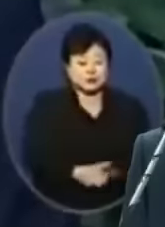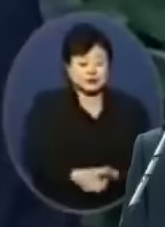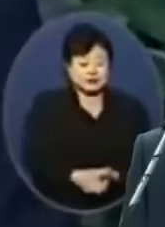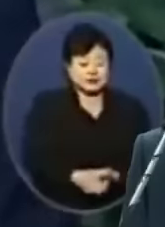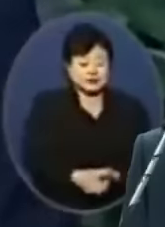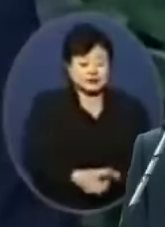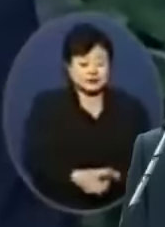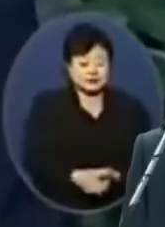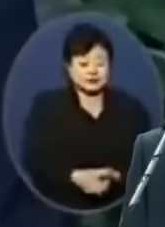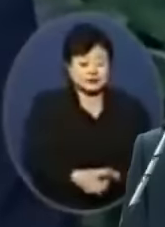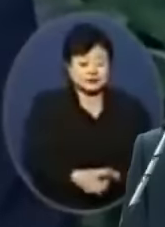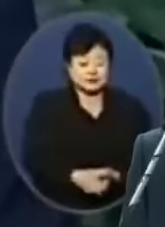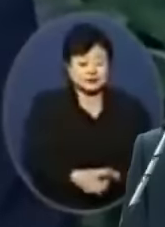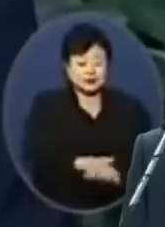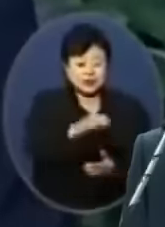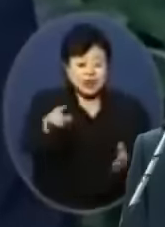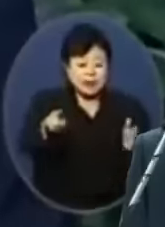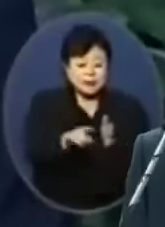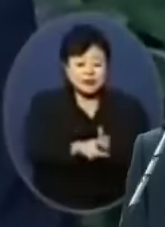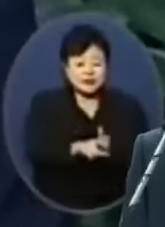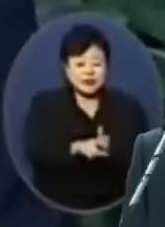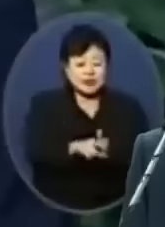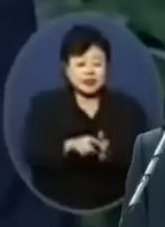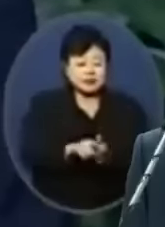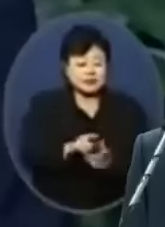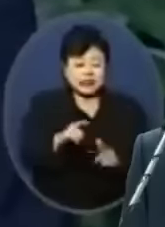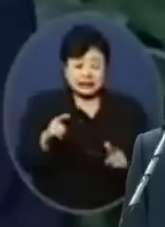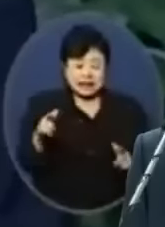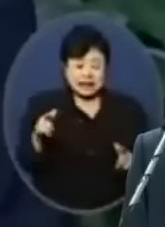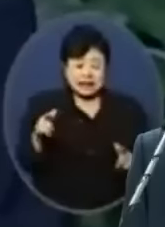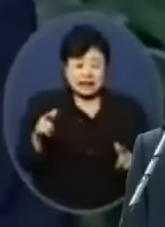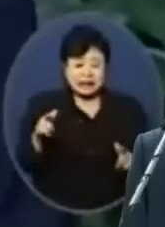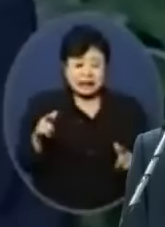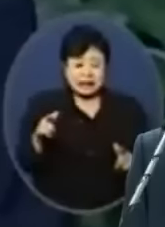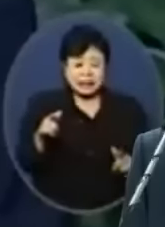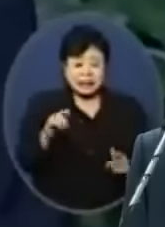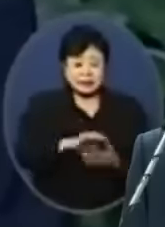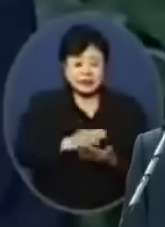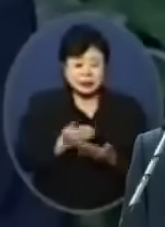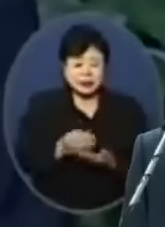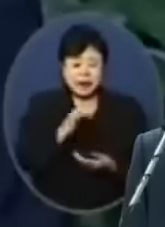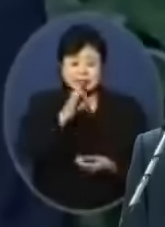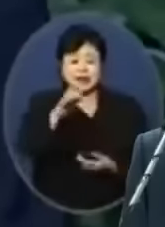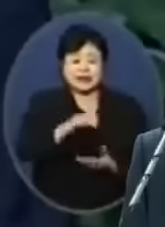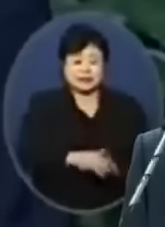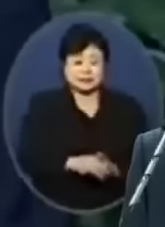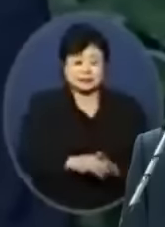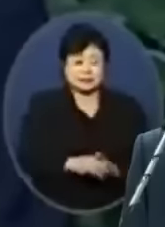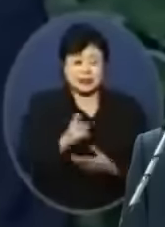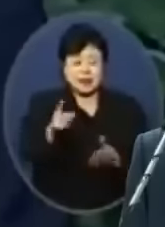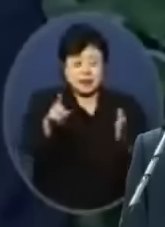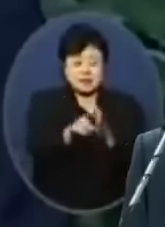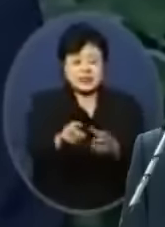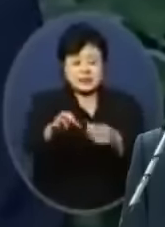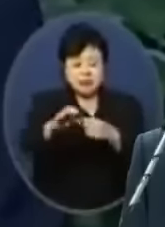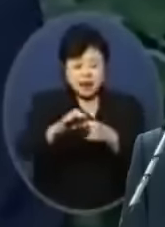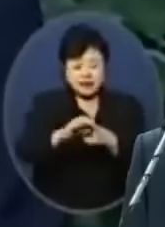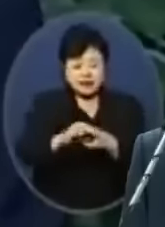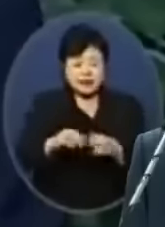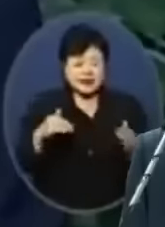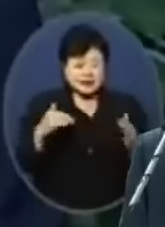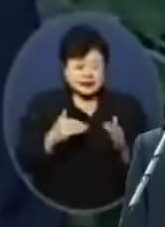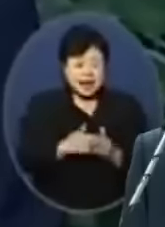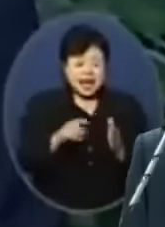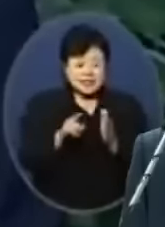것입니다. 우리가 믿었다가 믿지 않았다가 그렇게 반복하면 안 되지만 한번 믿으면